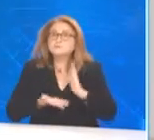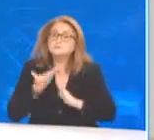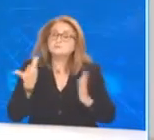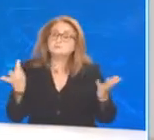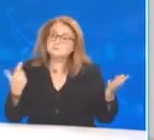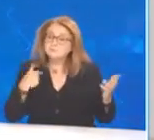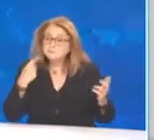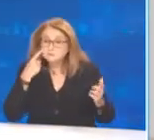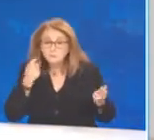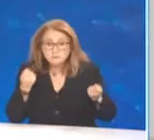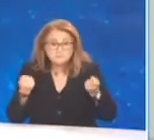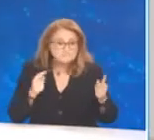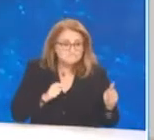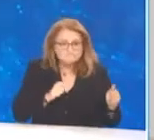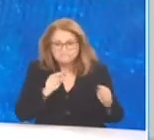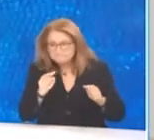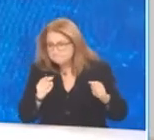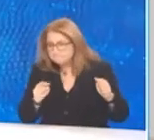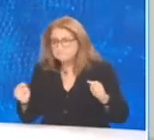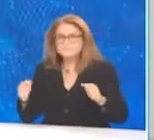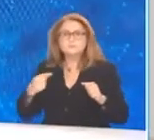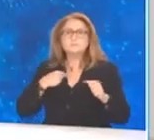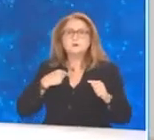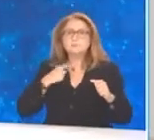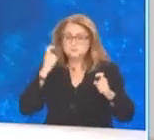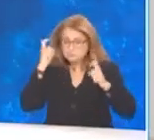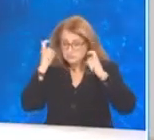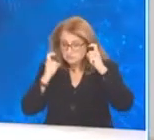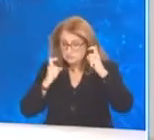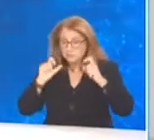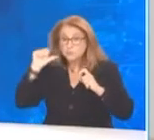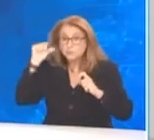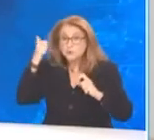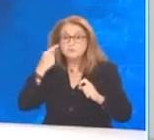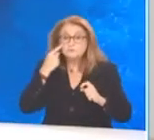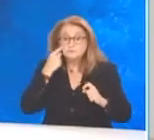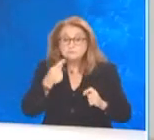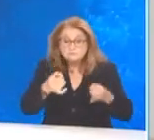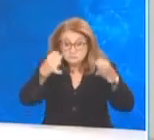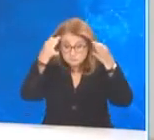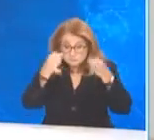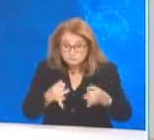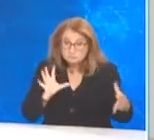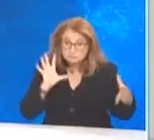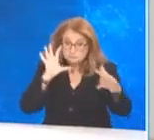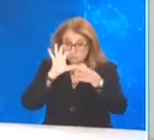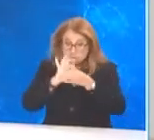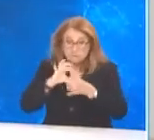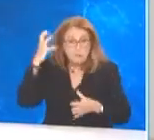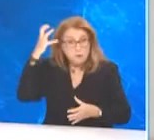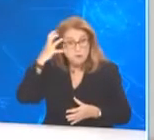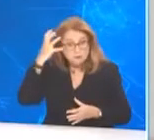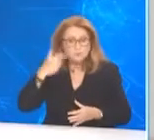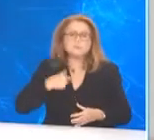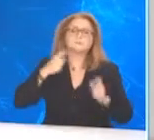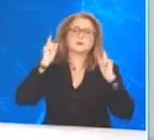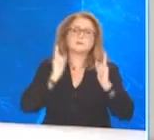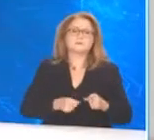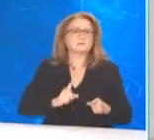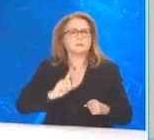αυτή. Πιστέψτε με, δεν υπάρχει καμία μα καμία απόφαση που να μην αποδεικνύεται και να μην συνδέεται με βάση τα επιστημονικά κριτήρια.